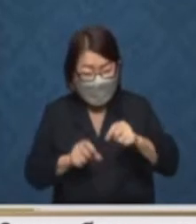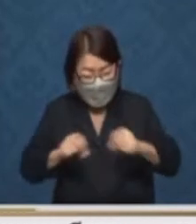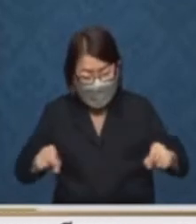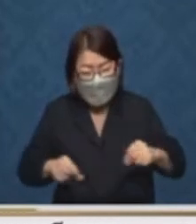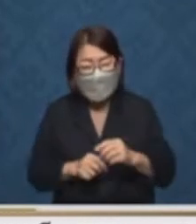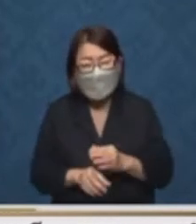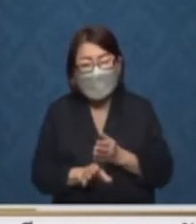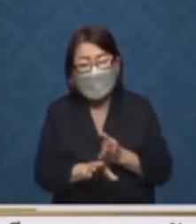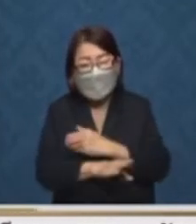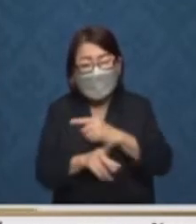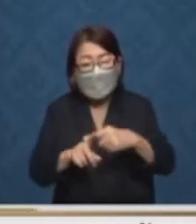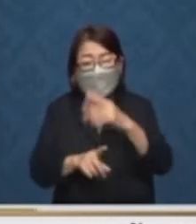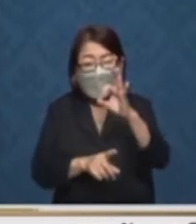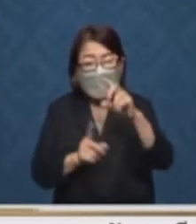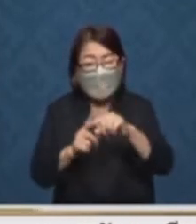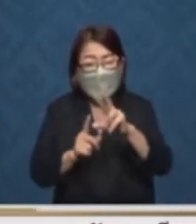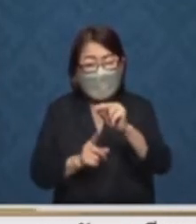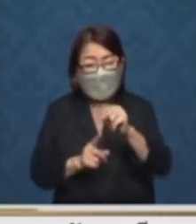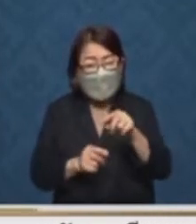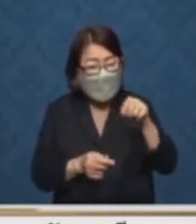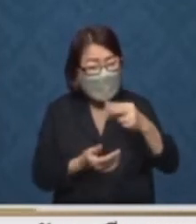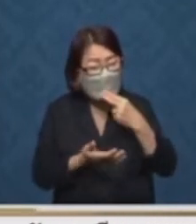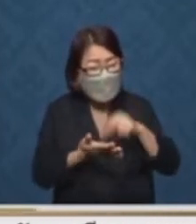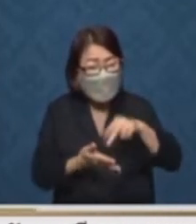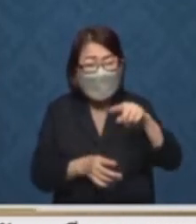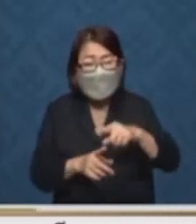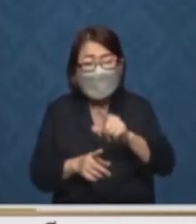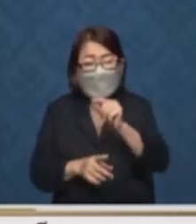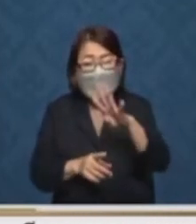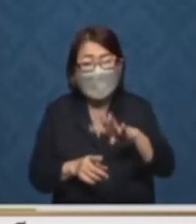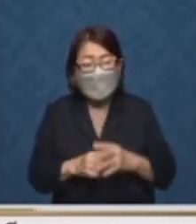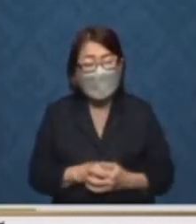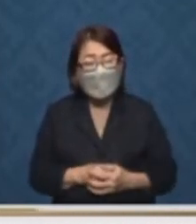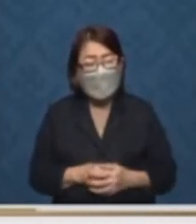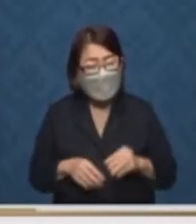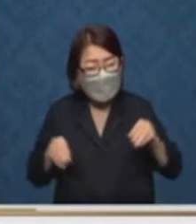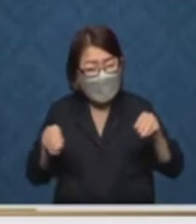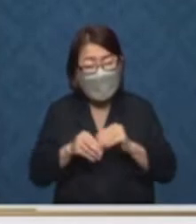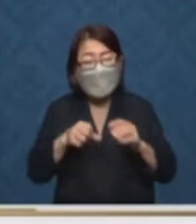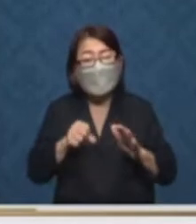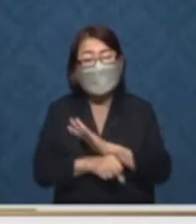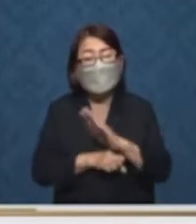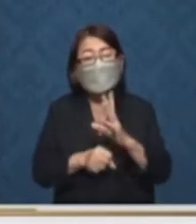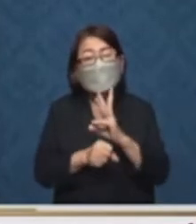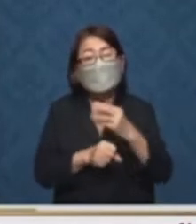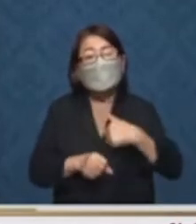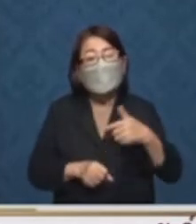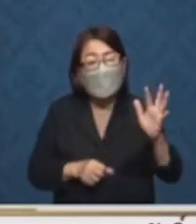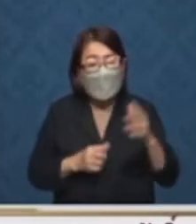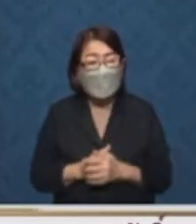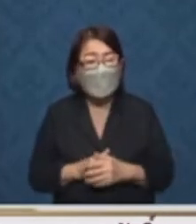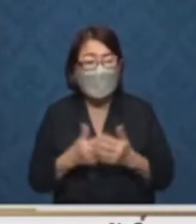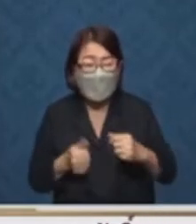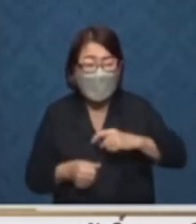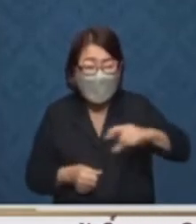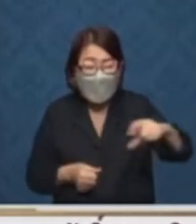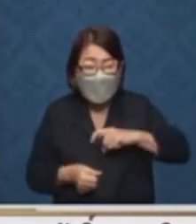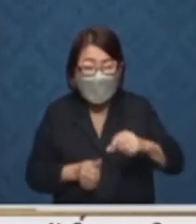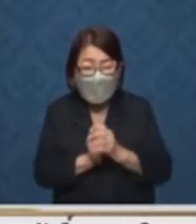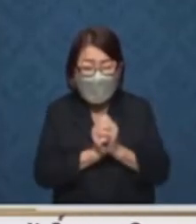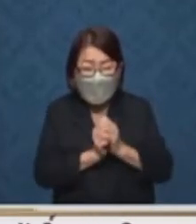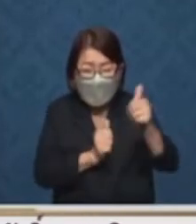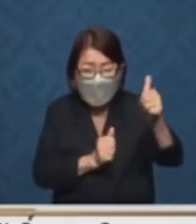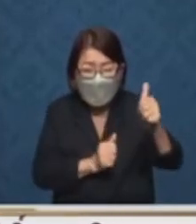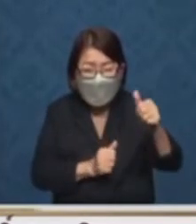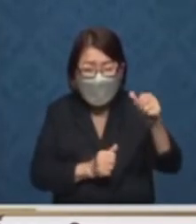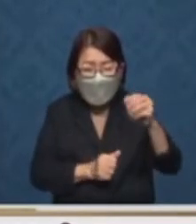ราะหนังสือนี่ออก24กันยา63ก่อนแกจะเกษียณครับแล้วมันจะเป็น G2G จริงได้ยังไงท่านประธานนี่มันเก๋